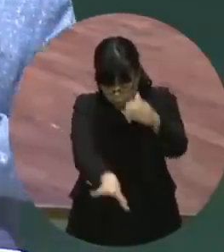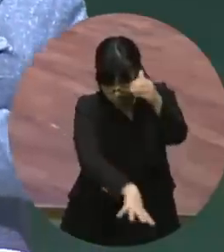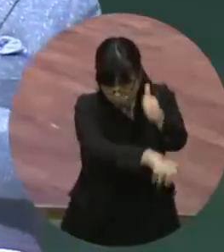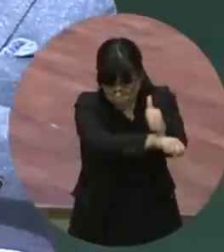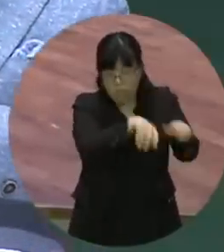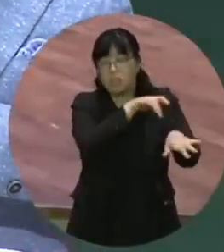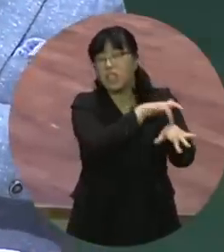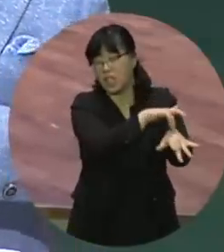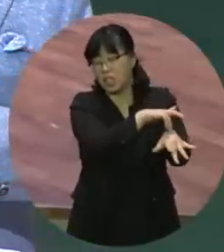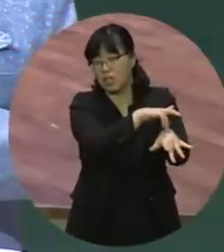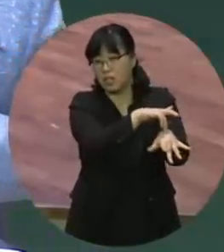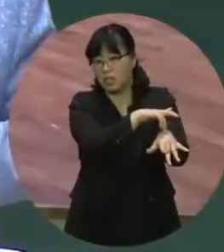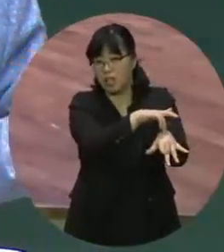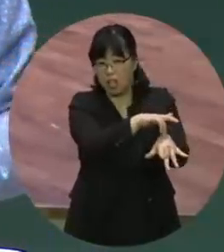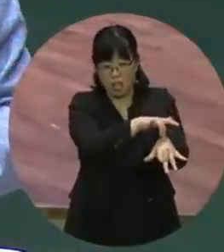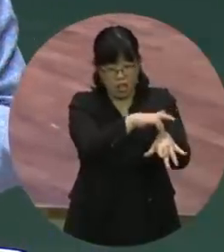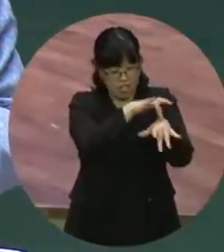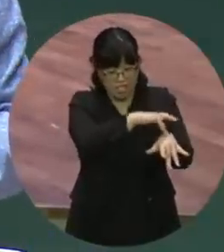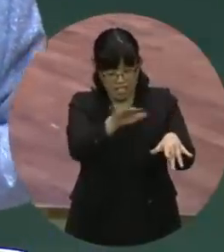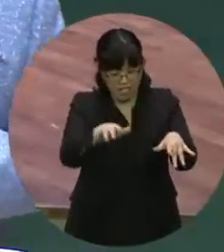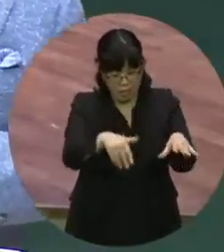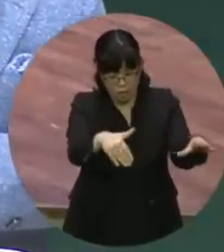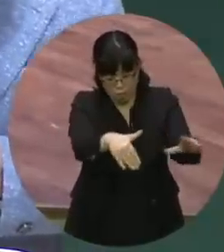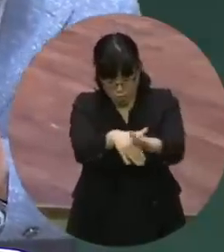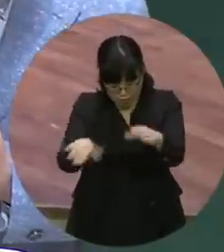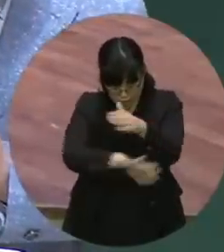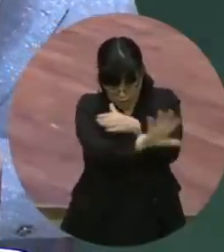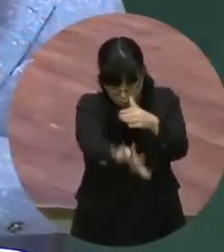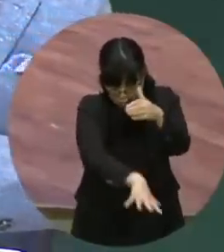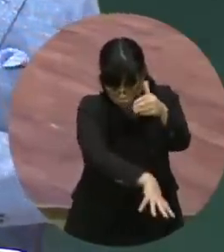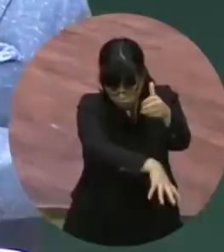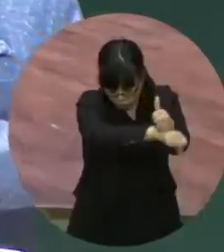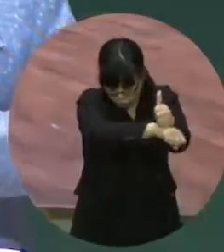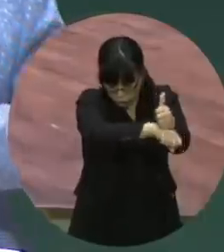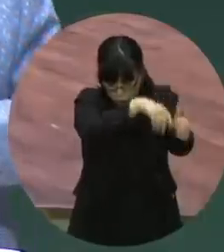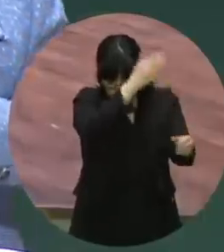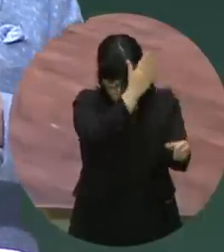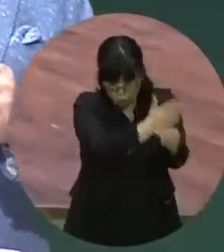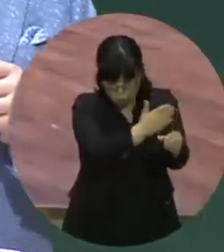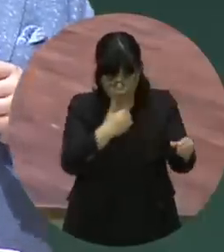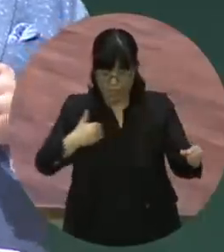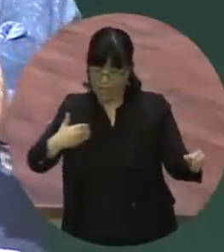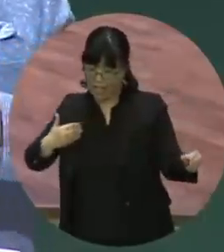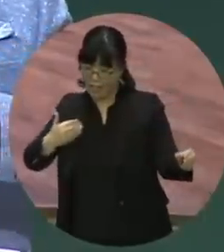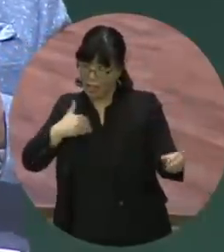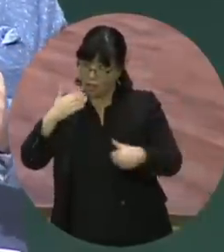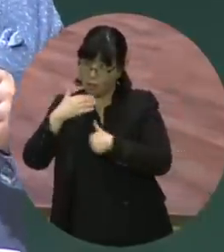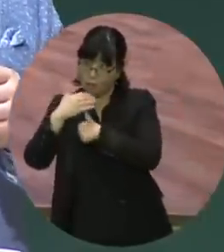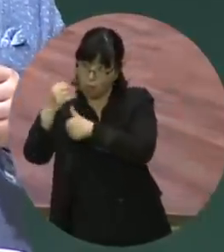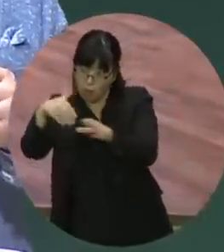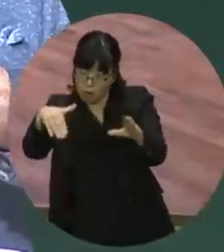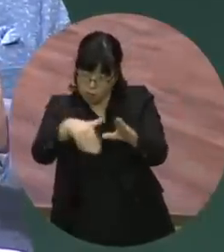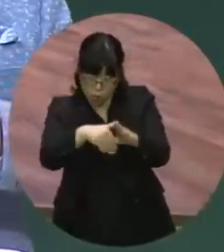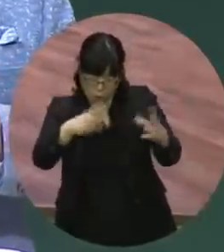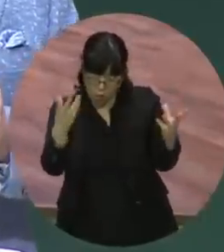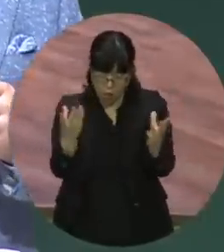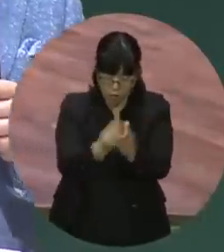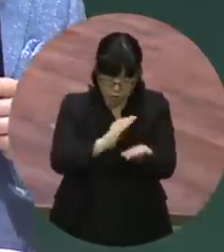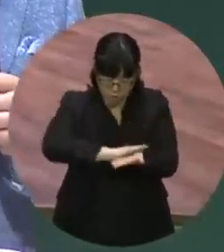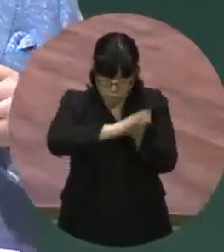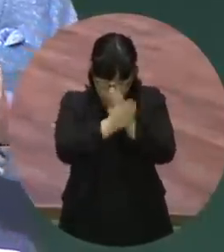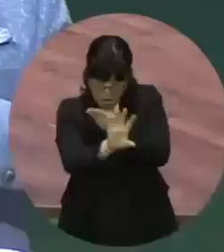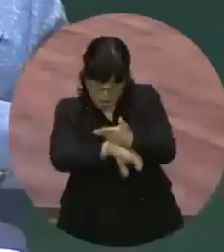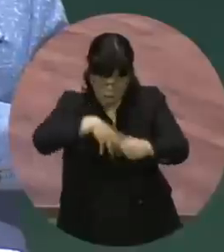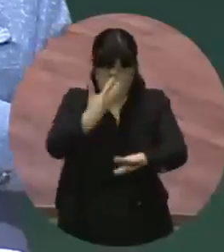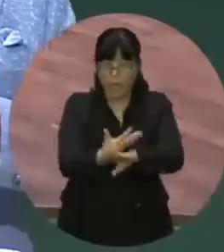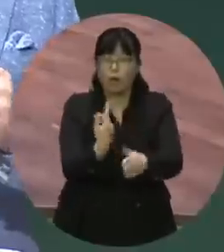흑암문화예요. 이 문화를 다 개혁시키게 되도록 하나님이 내 직장에 나 때문에 문화를 개혁시키겠다. 맨 노름하고